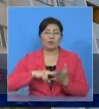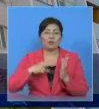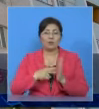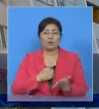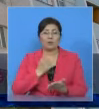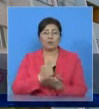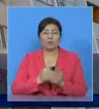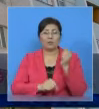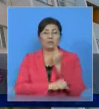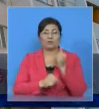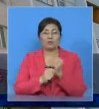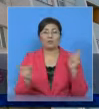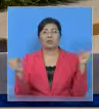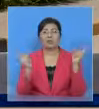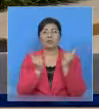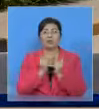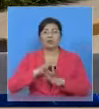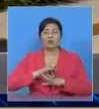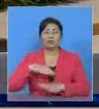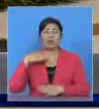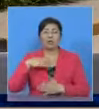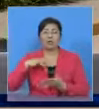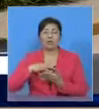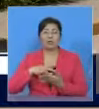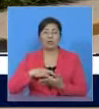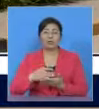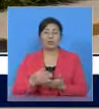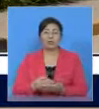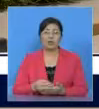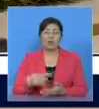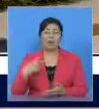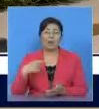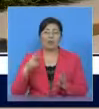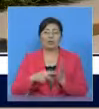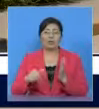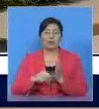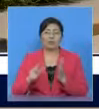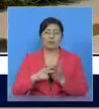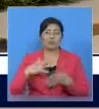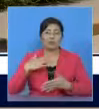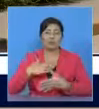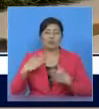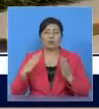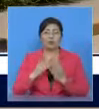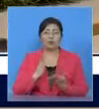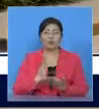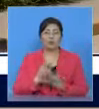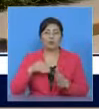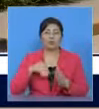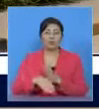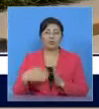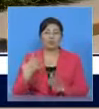бекітіліп, мамандар кездесулер өткізіп келеді. Осы Ақтөбе қаласы бойынша жалпы айтатын болсақ, 1868 көппәтерлі тұрғын үй бар. Соның қазіргі таңда